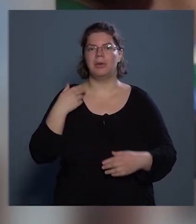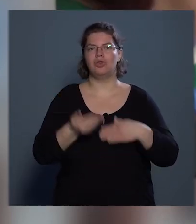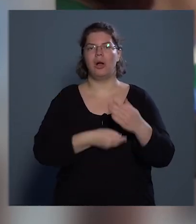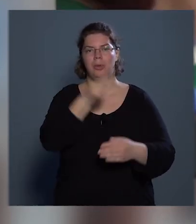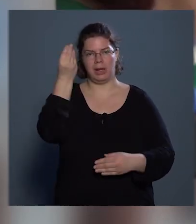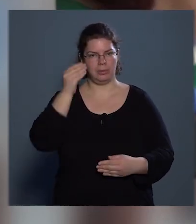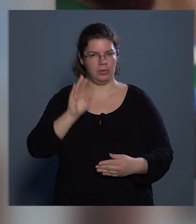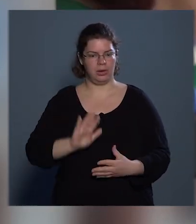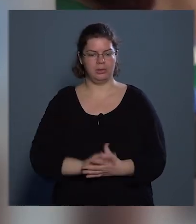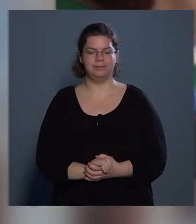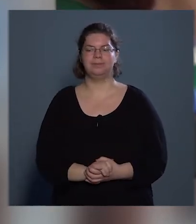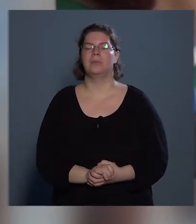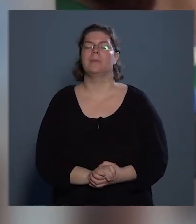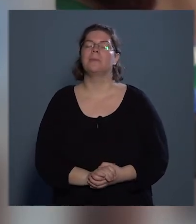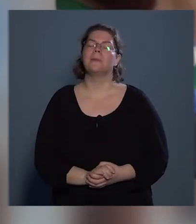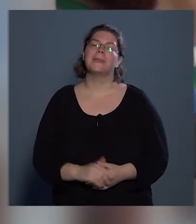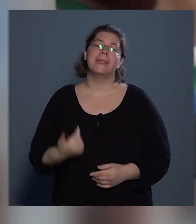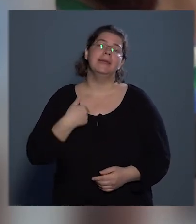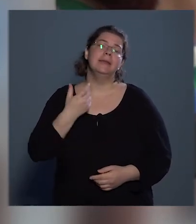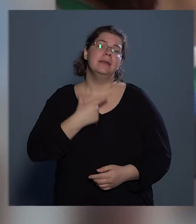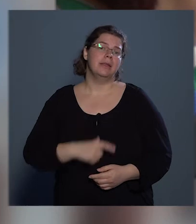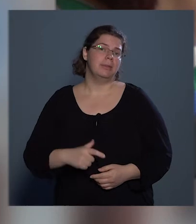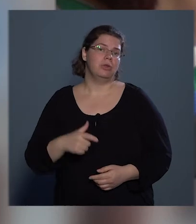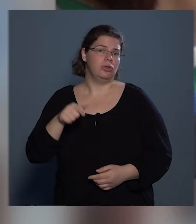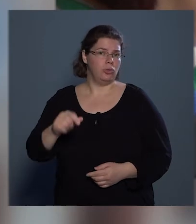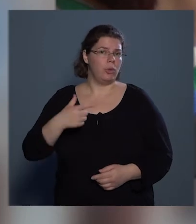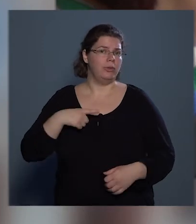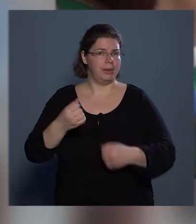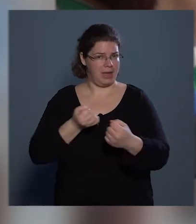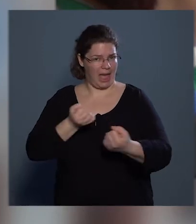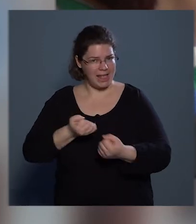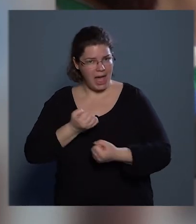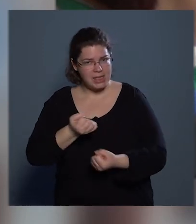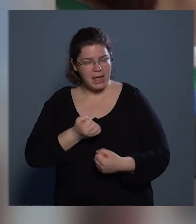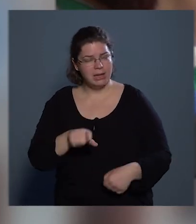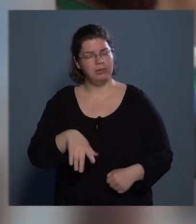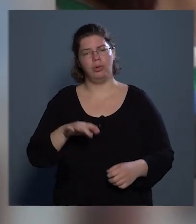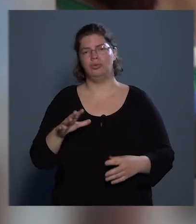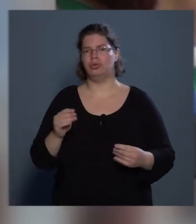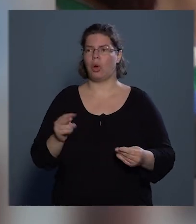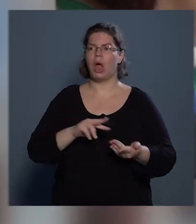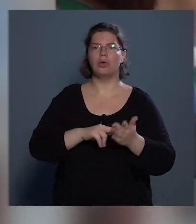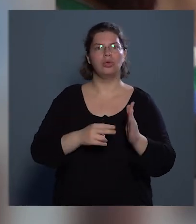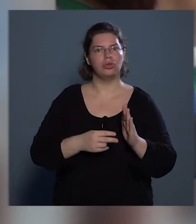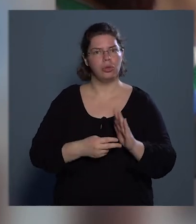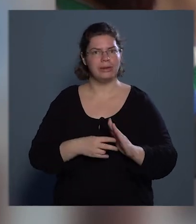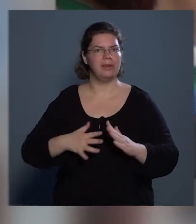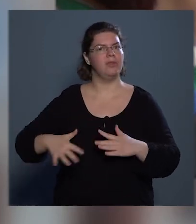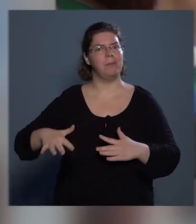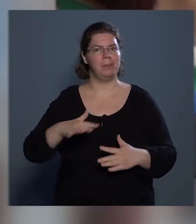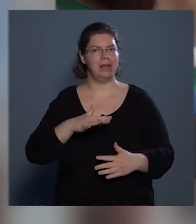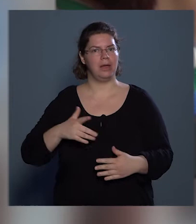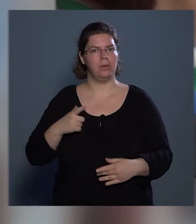Köszönöm. Személyesen is részt vettem ezen az egyeztetésen. Ott sokkal konstruktívabb légkör volt, mint